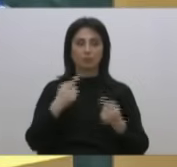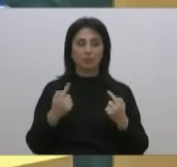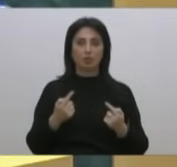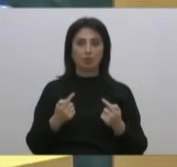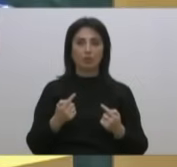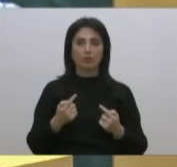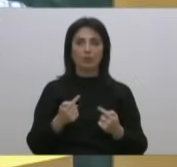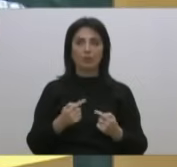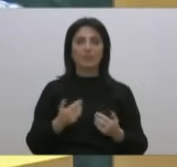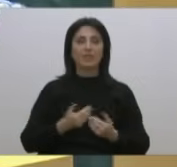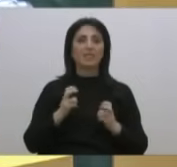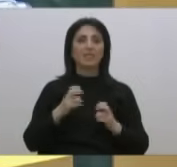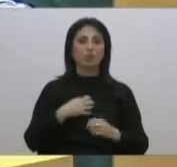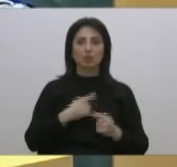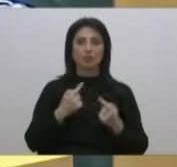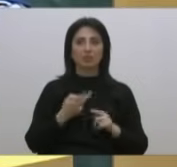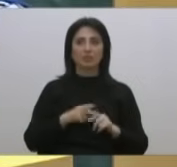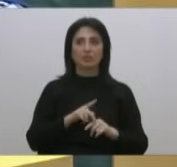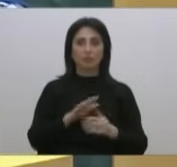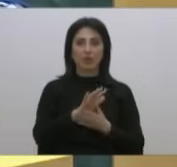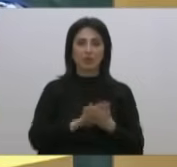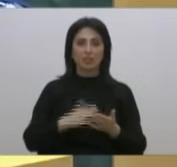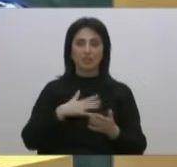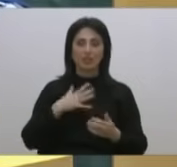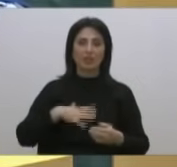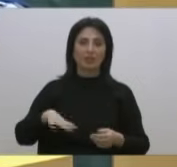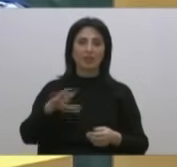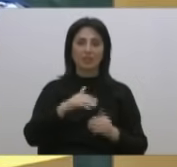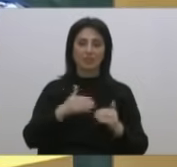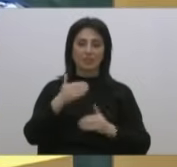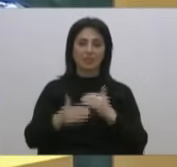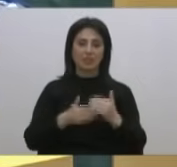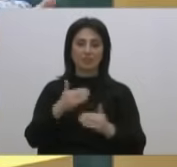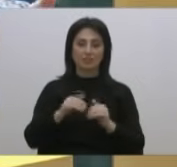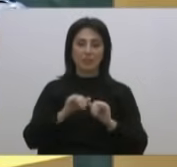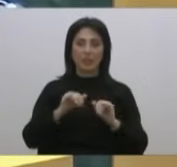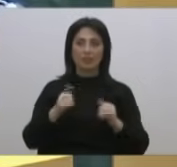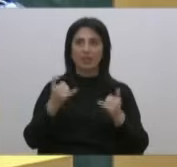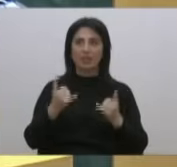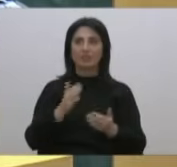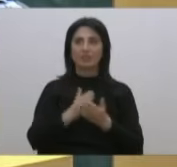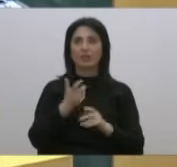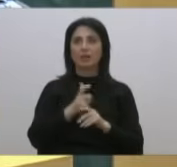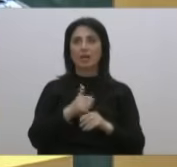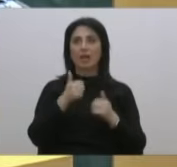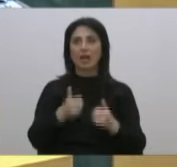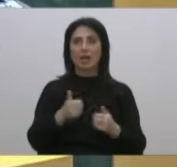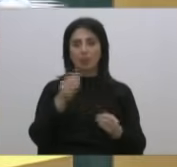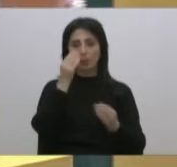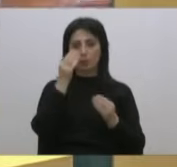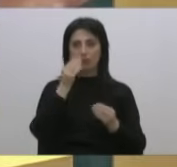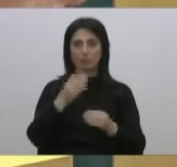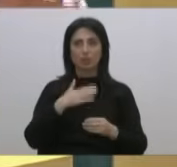მნიშვნელოვანი, სასიცოცხლოდ მნიშვნელოვანი იმისათვის, რომ გაგრძელდეს ჩვენი ქვეყნის წინსვლა და განვითარება. Დღეს გვაქვს ძალიან კარგი